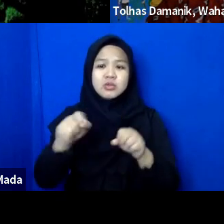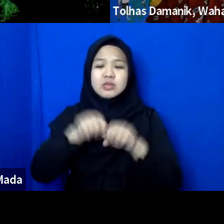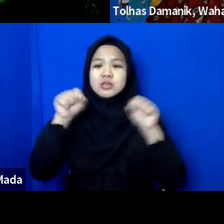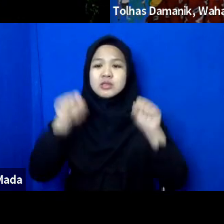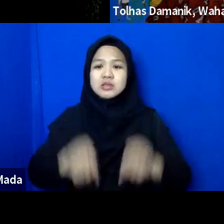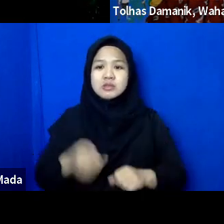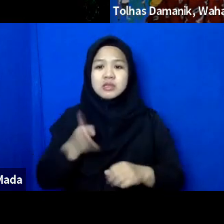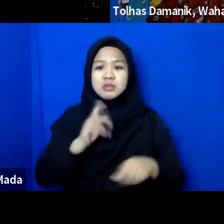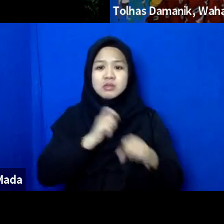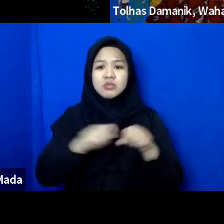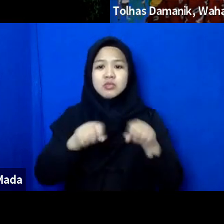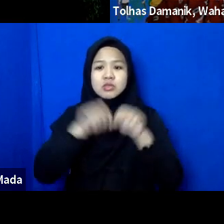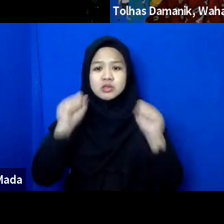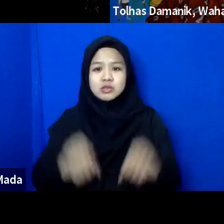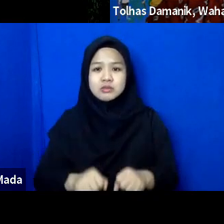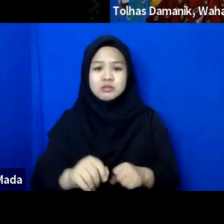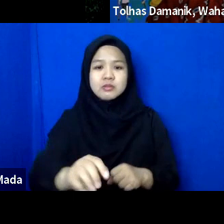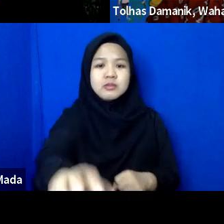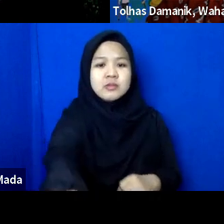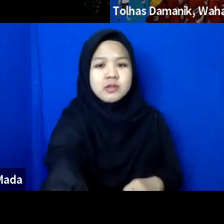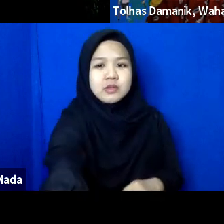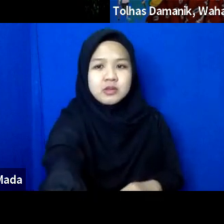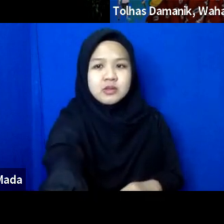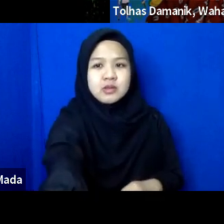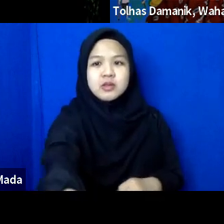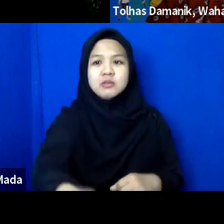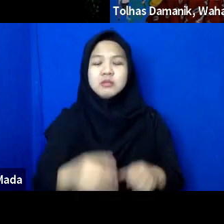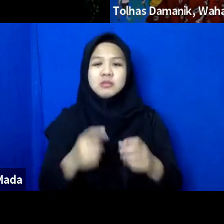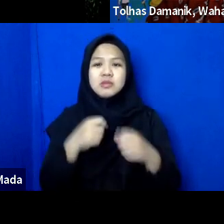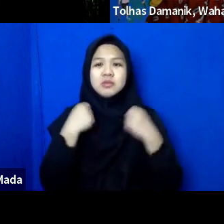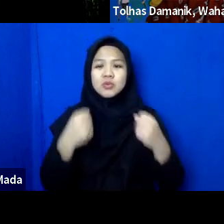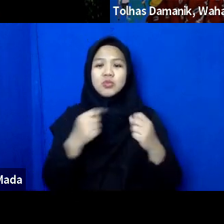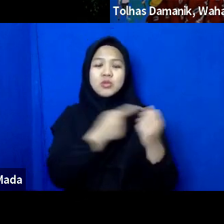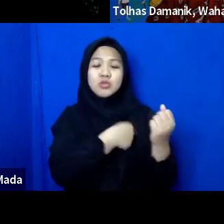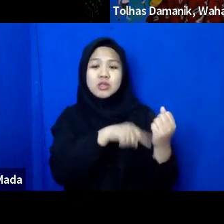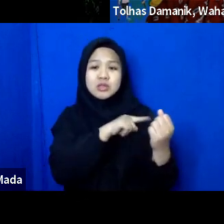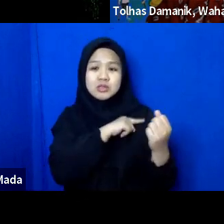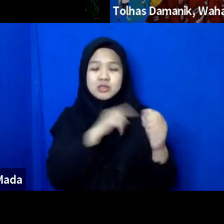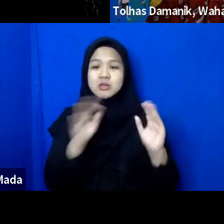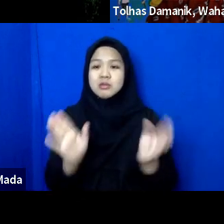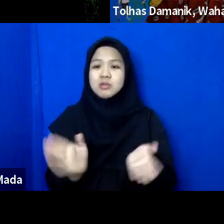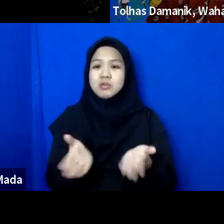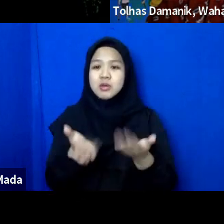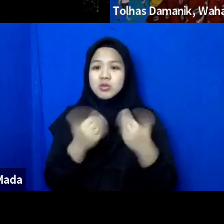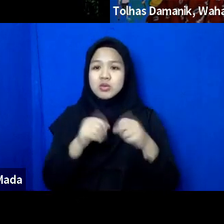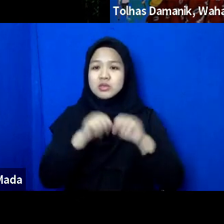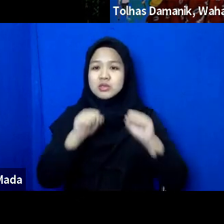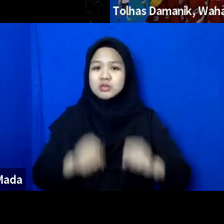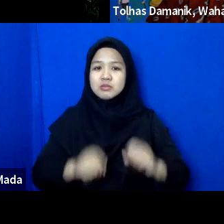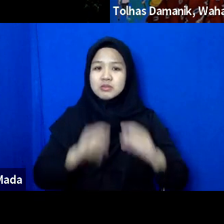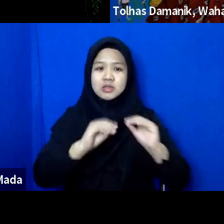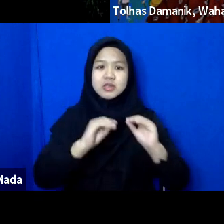sikap menyatakan sistem sikap ini memperkuat potensi Oke membangun kecemburuan